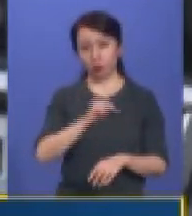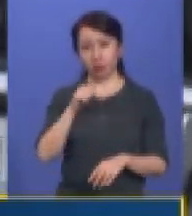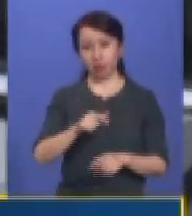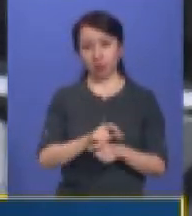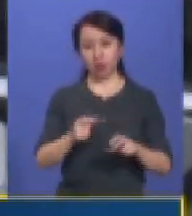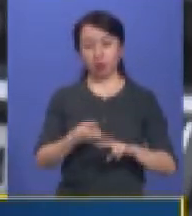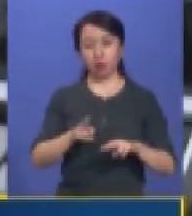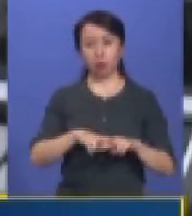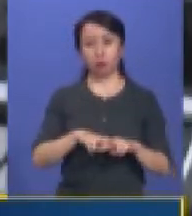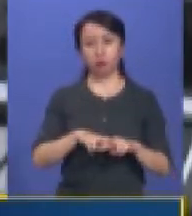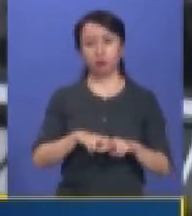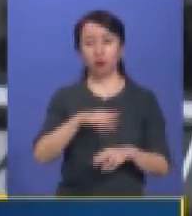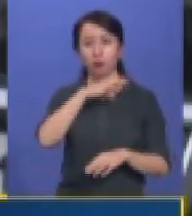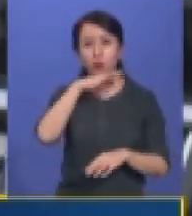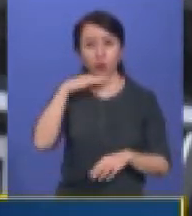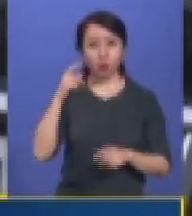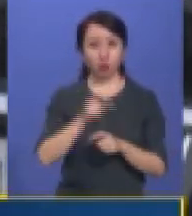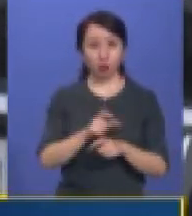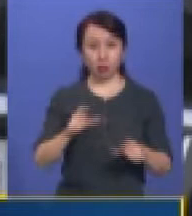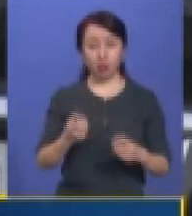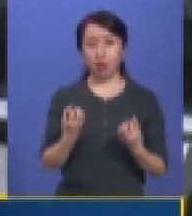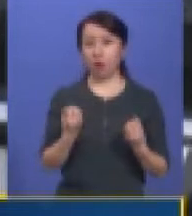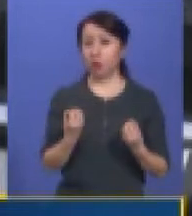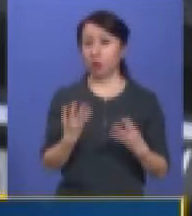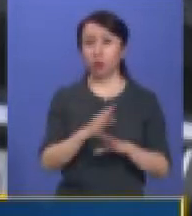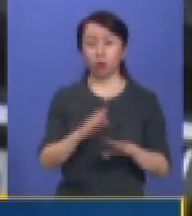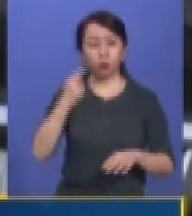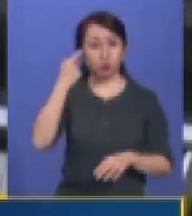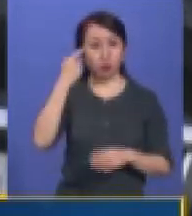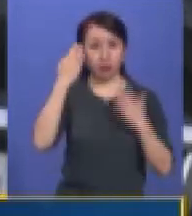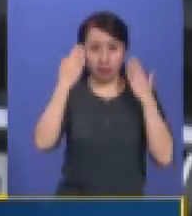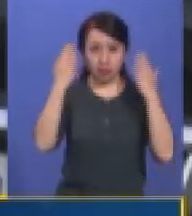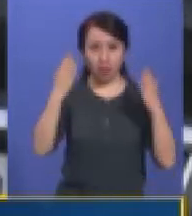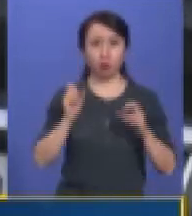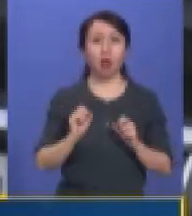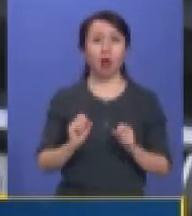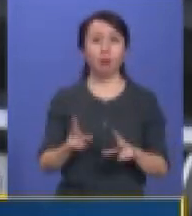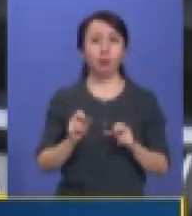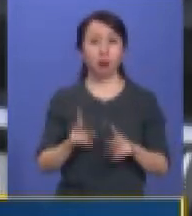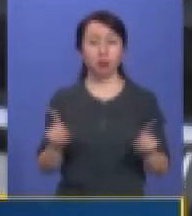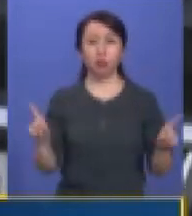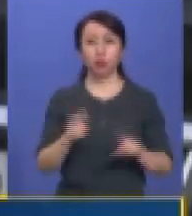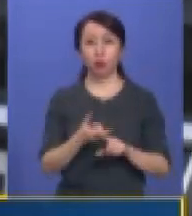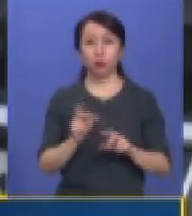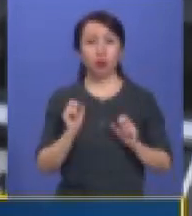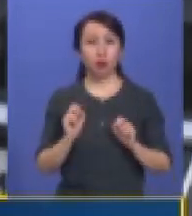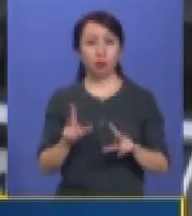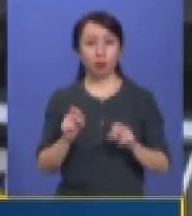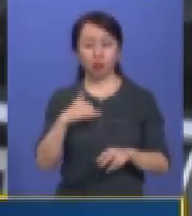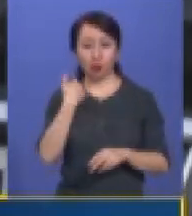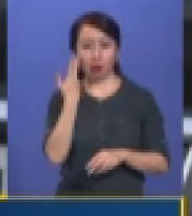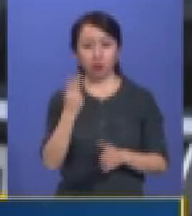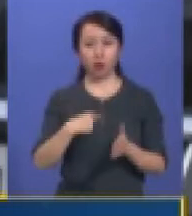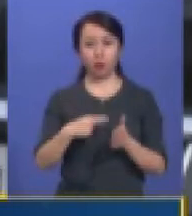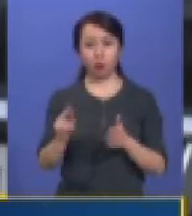граждан, потому что многие граждане, они просто не знают об опасности, что очень рискуют, когда